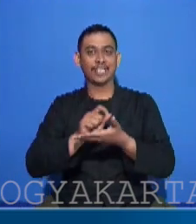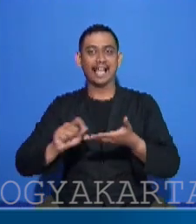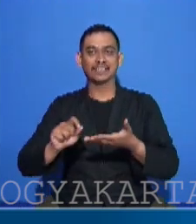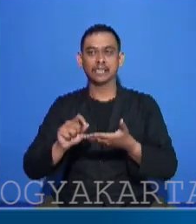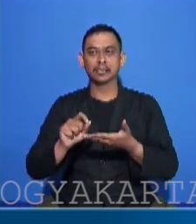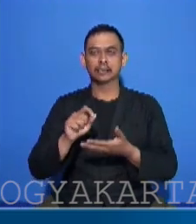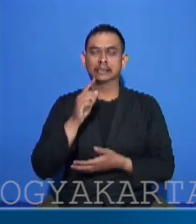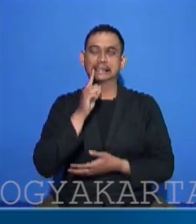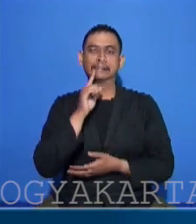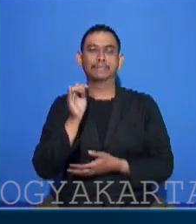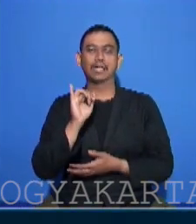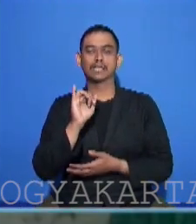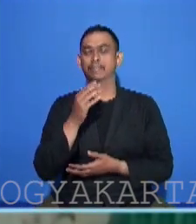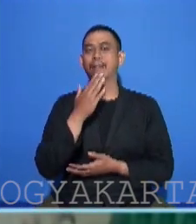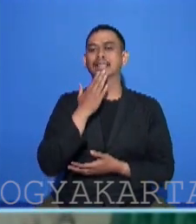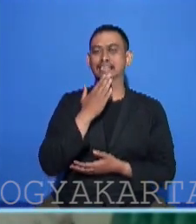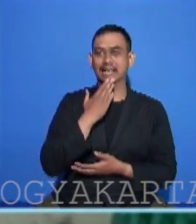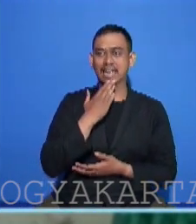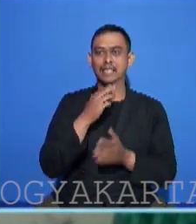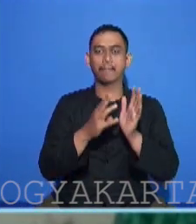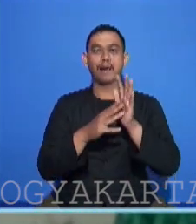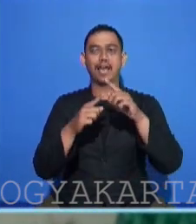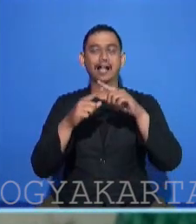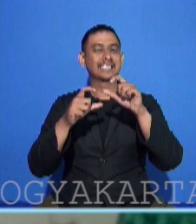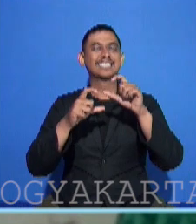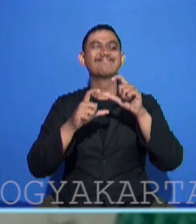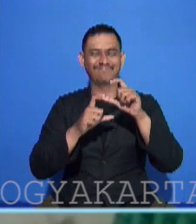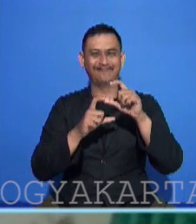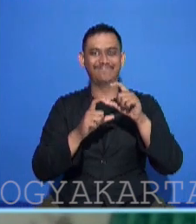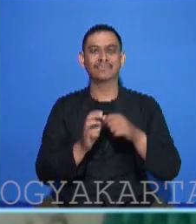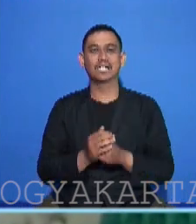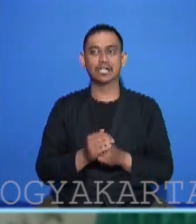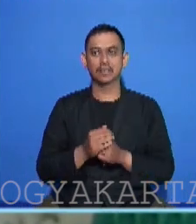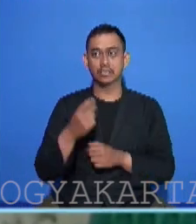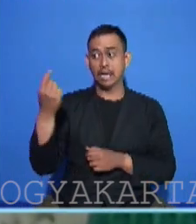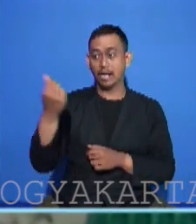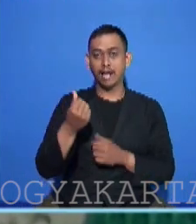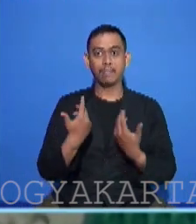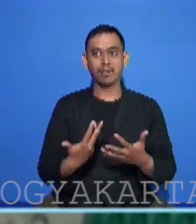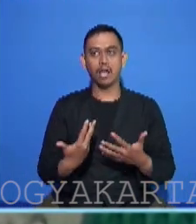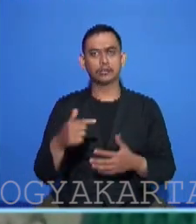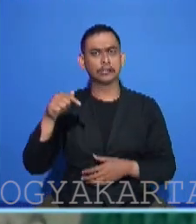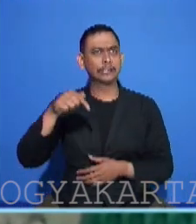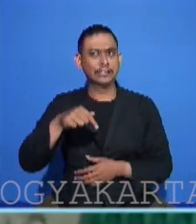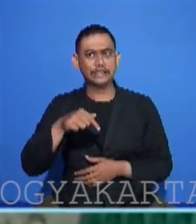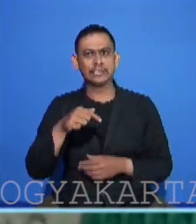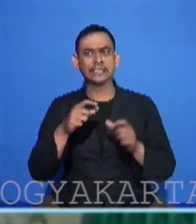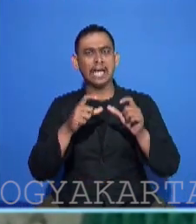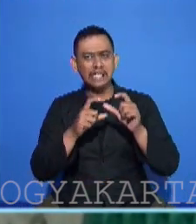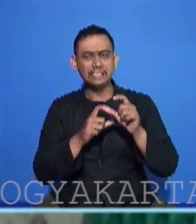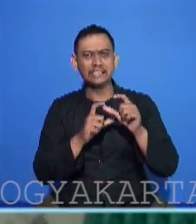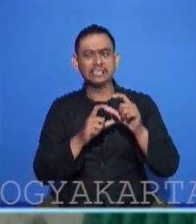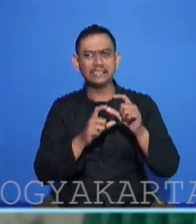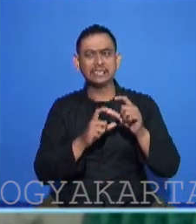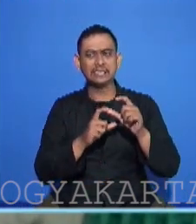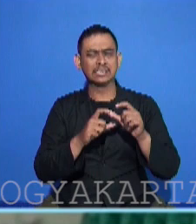gitu, MTS. Tentang mungkin biayanya seperti apa? Sini nggak ada PPS,